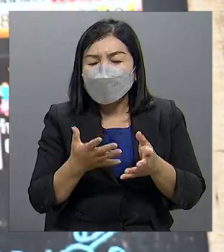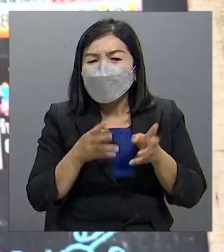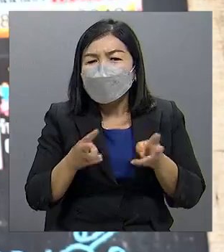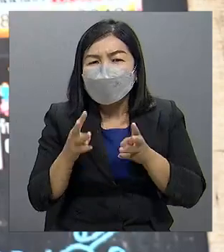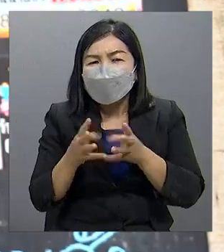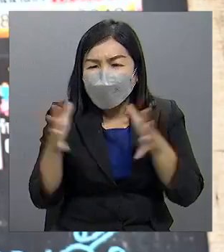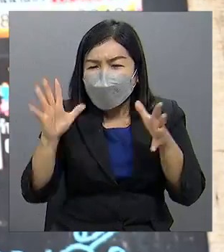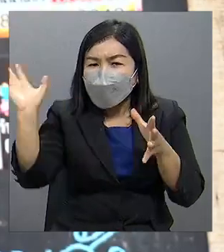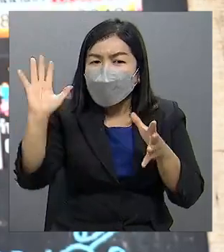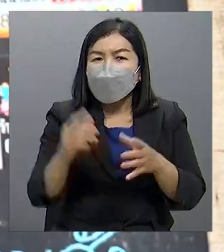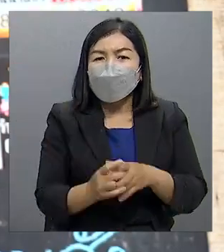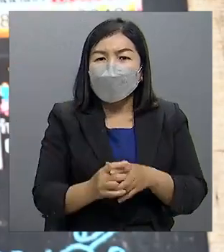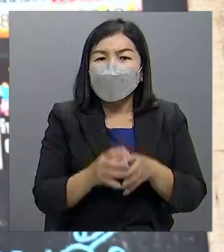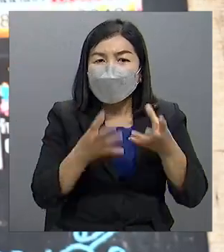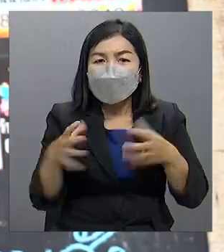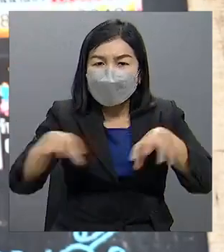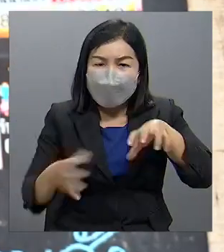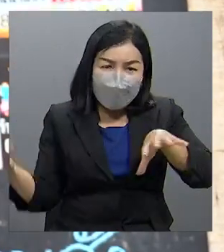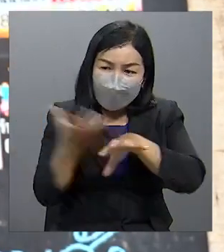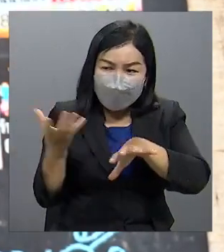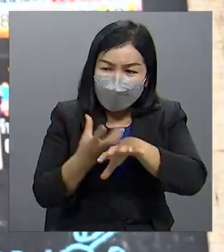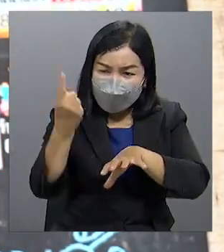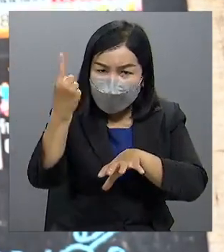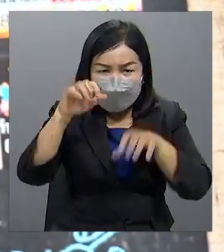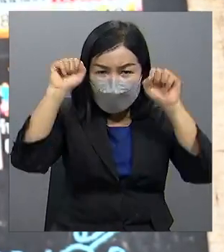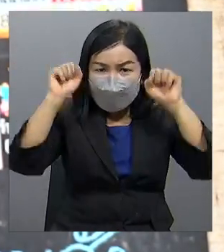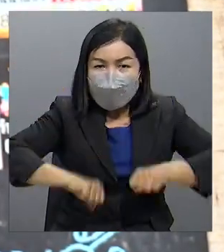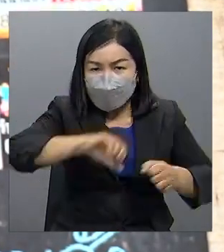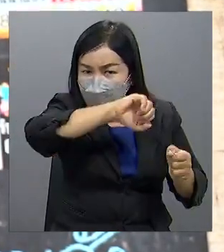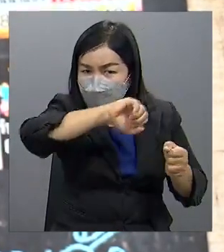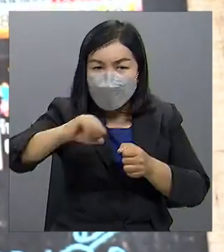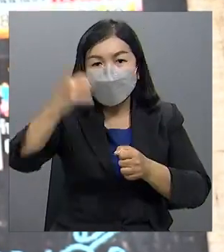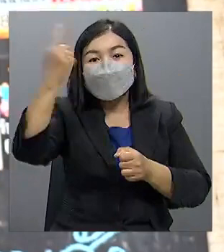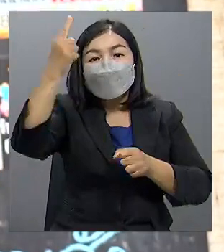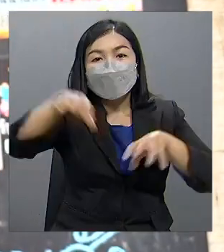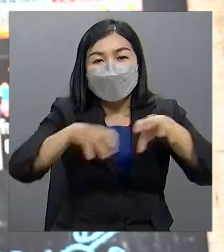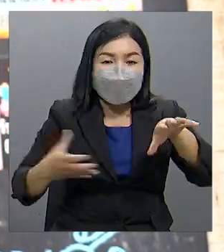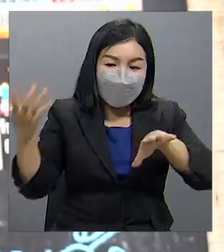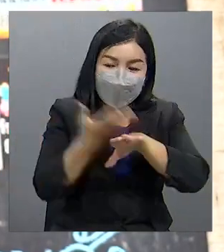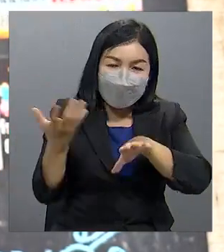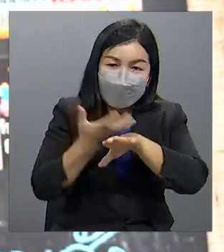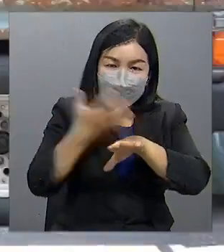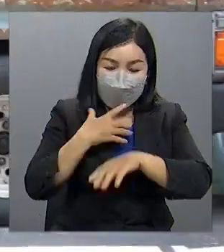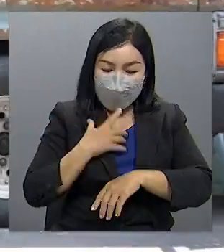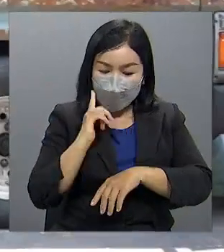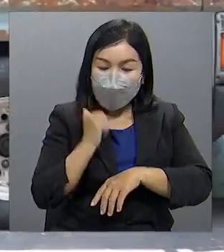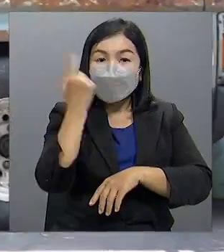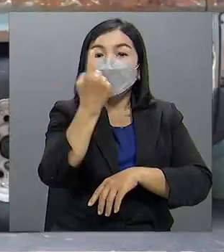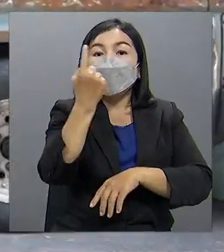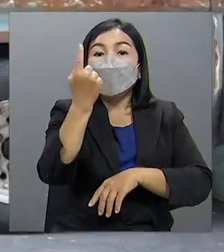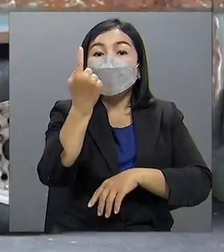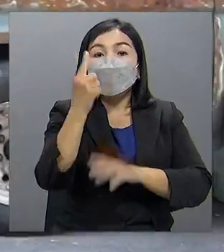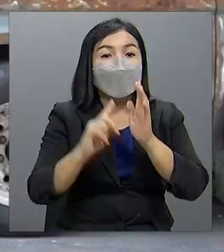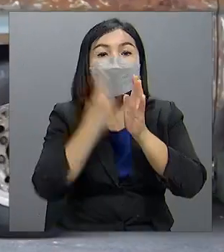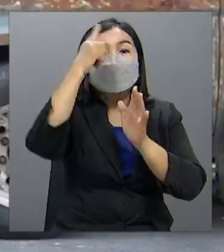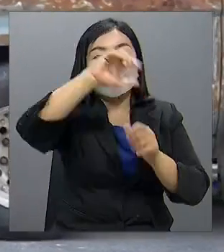ที่จะจบงานได้ใน1คันทำงานได้ในคนเดียวก็เลยกลายเป็นที่มาของเตี๋ยวหมูตู้ครับต